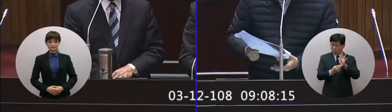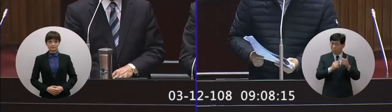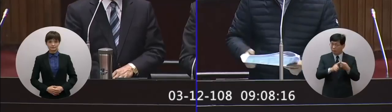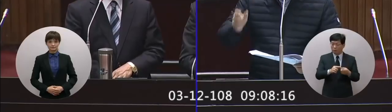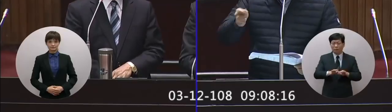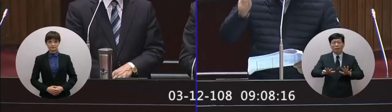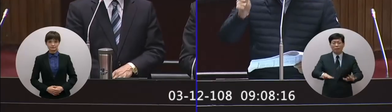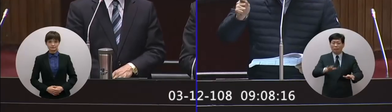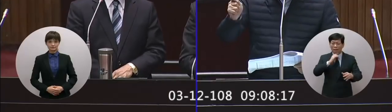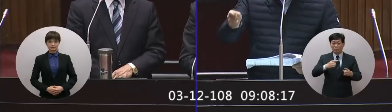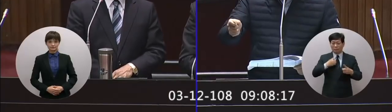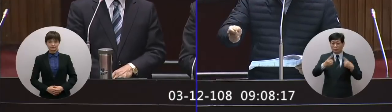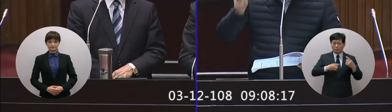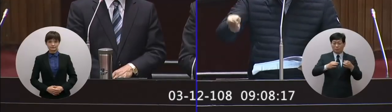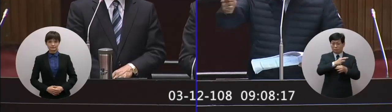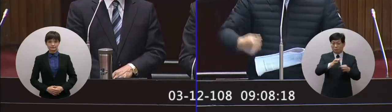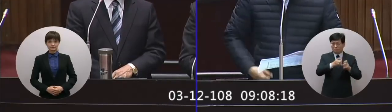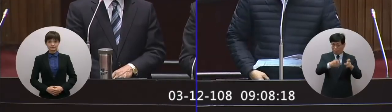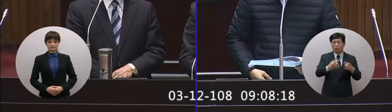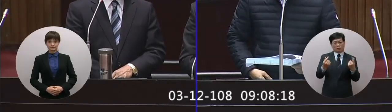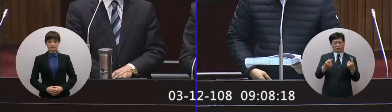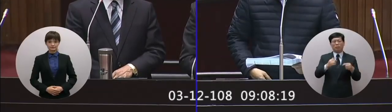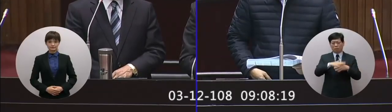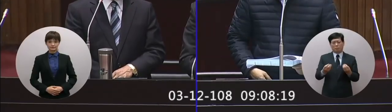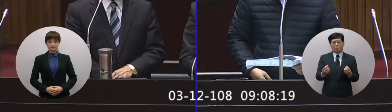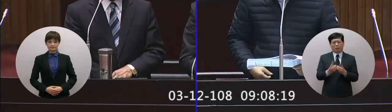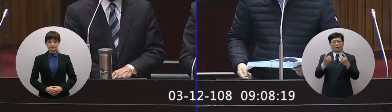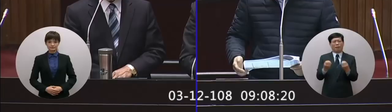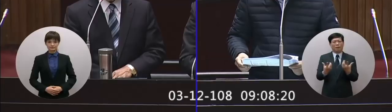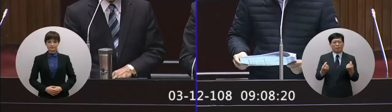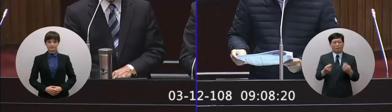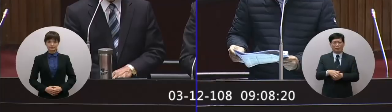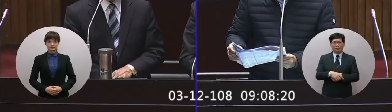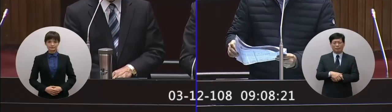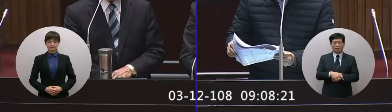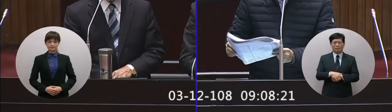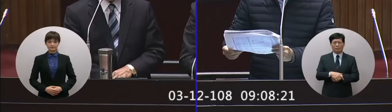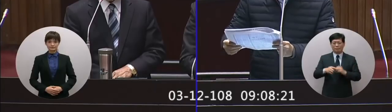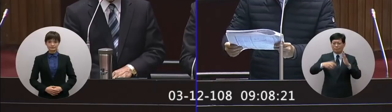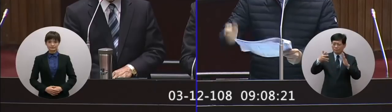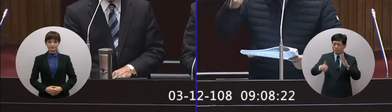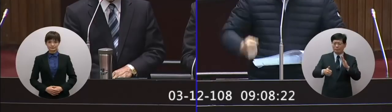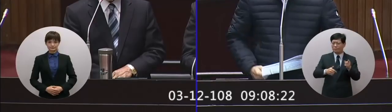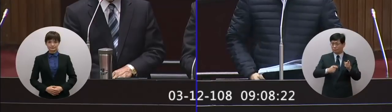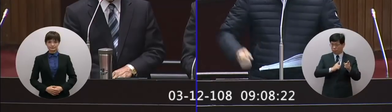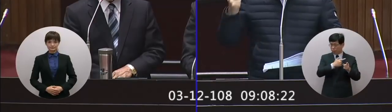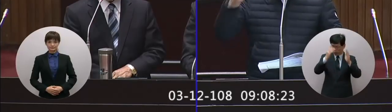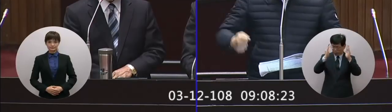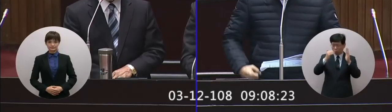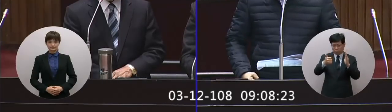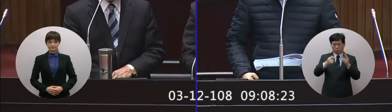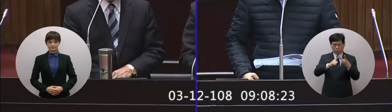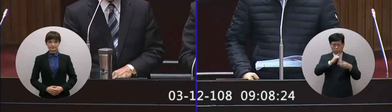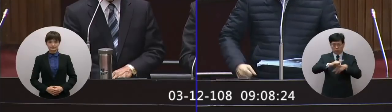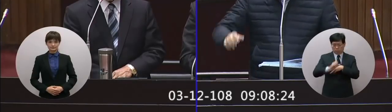成立，现在自由贸易港区就会成立。院长，真的，你很认真，也